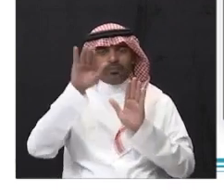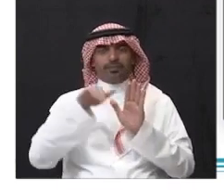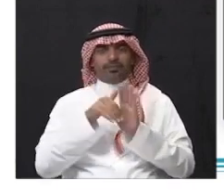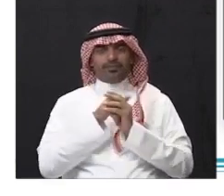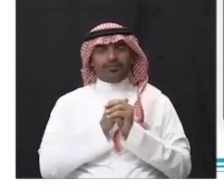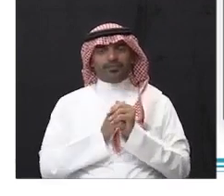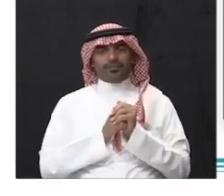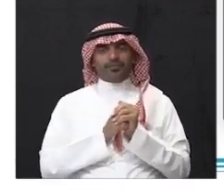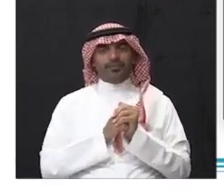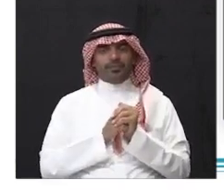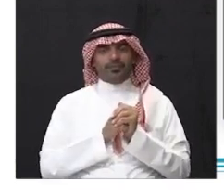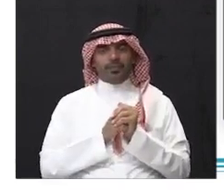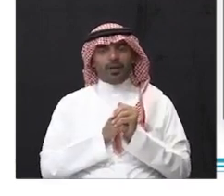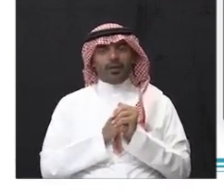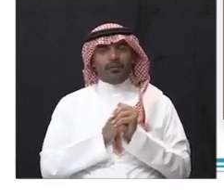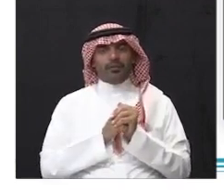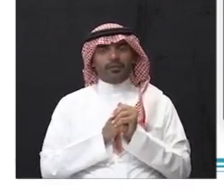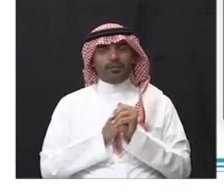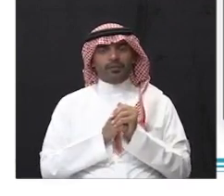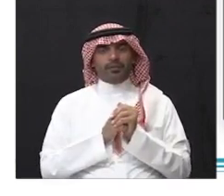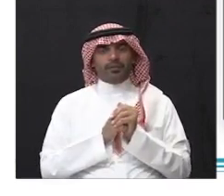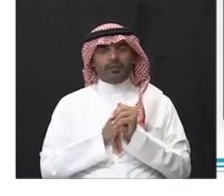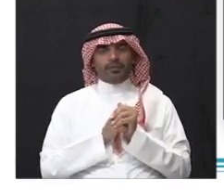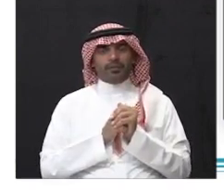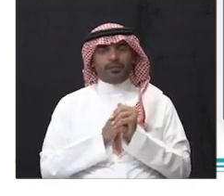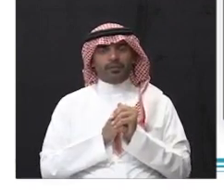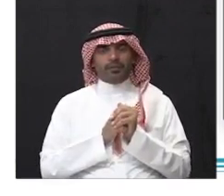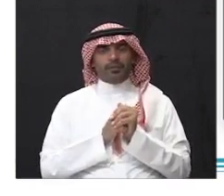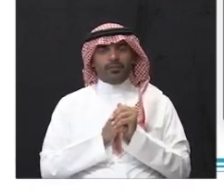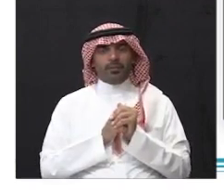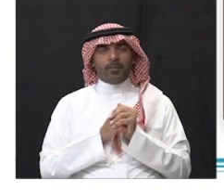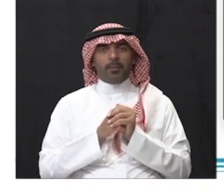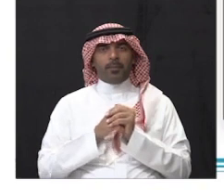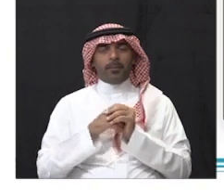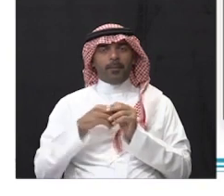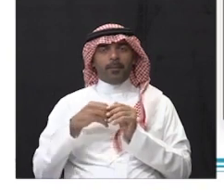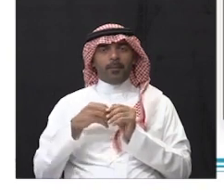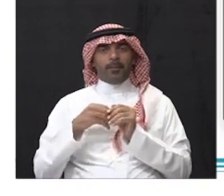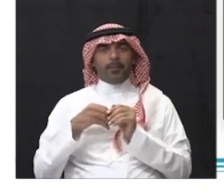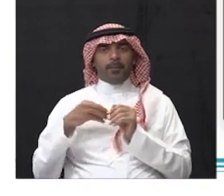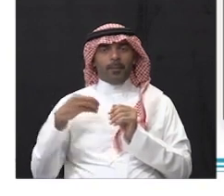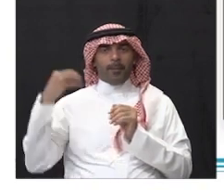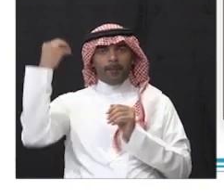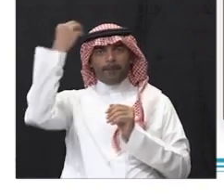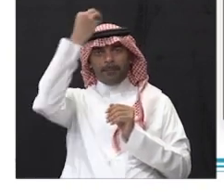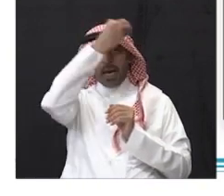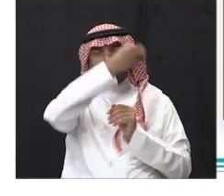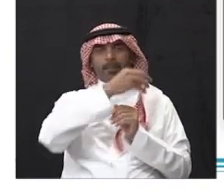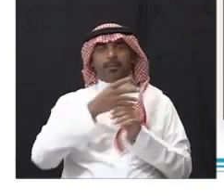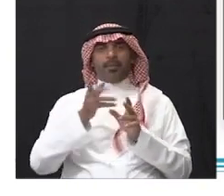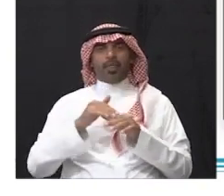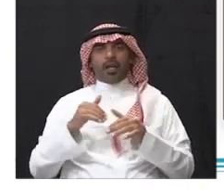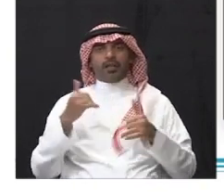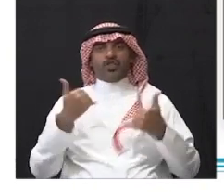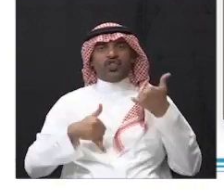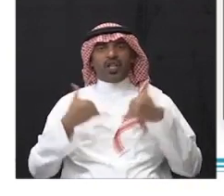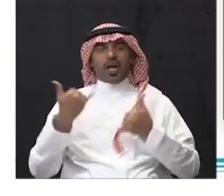مدغشقر، موريتانيا، المغرب، الجزائر،